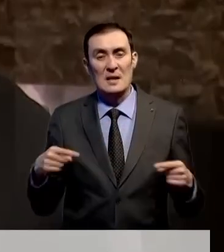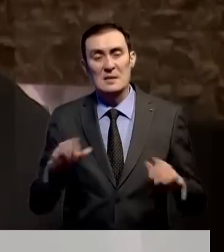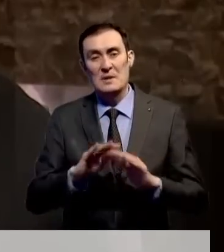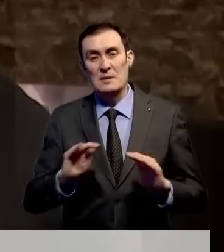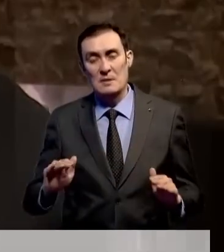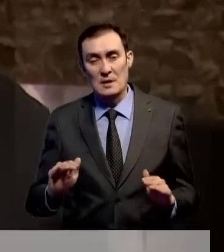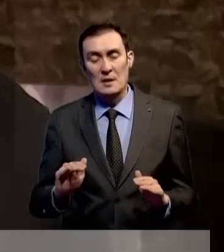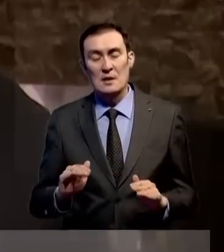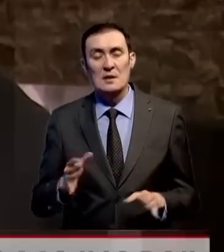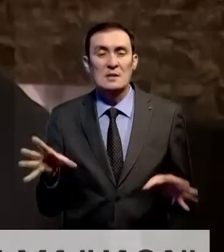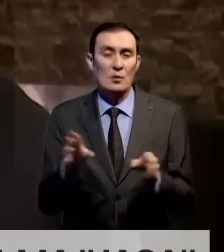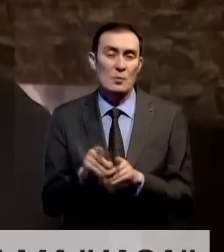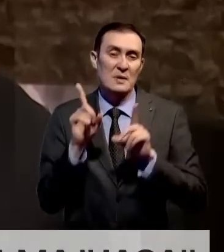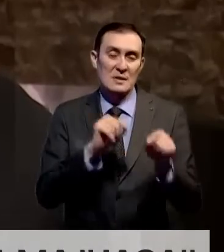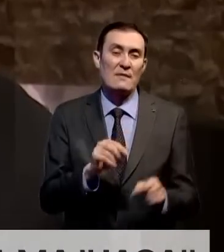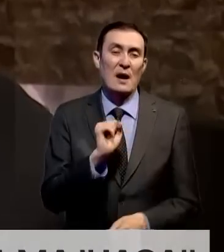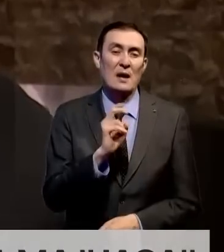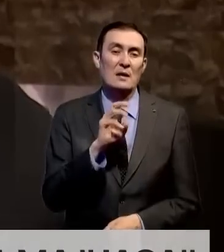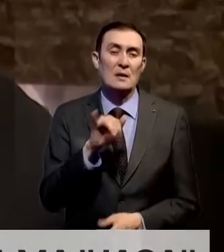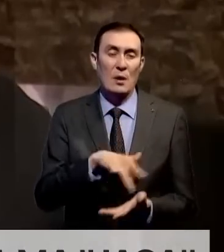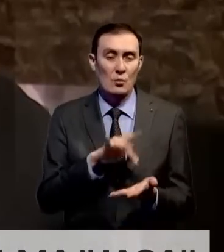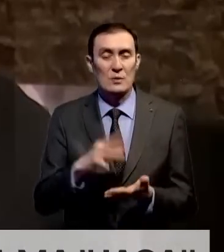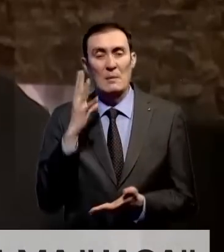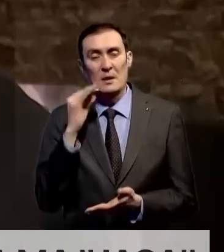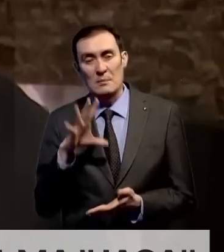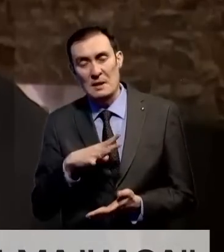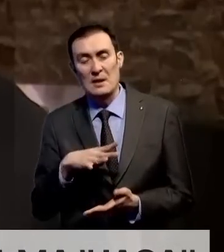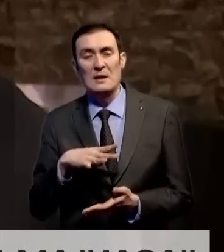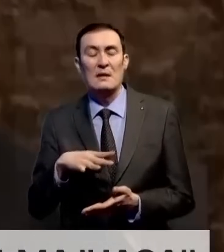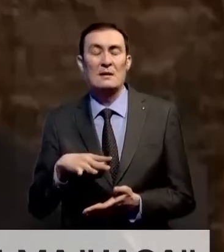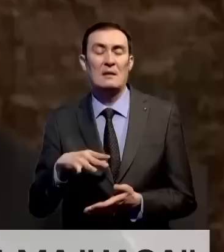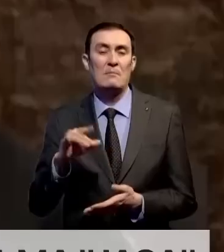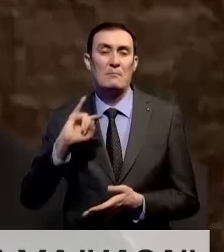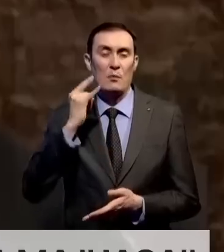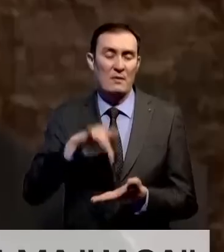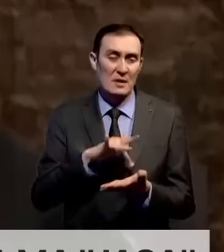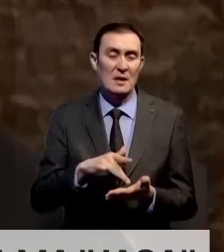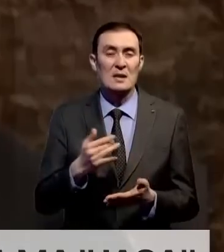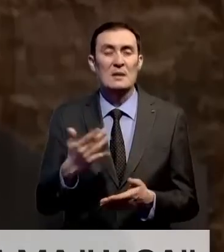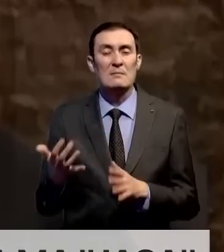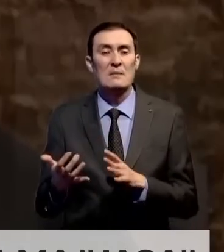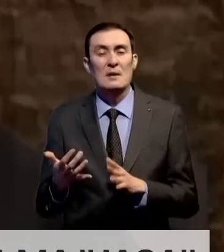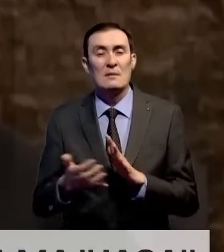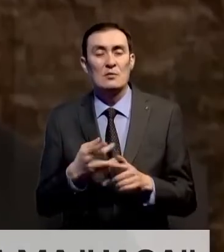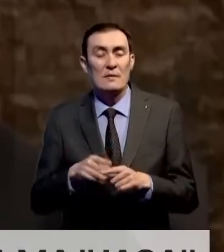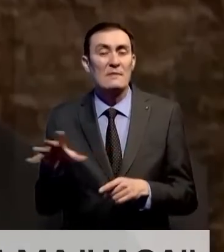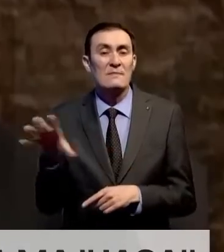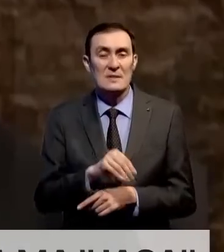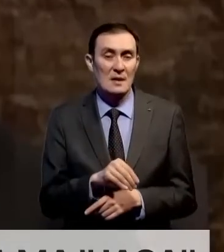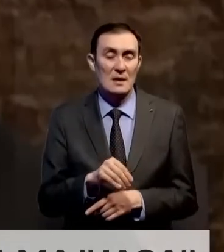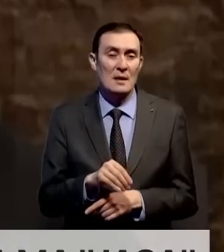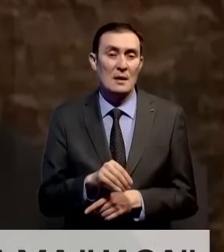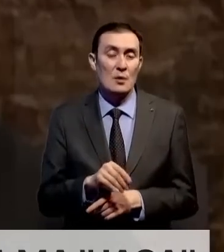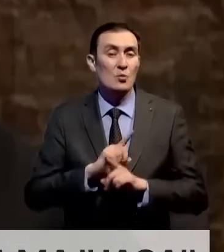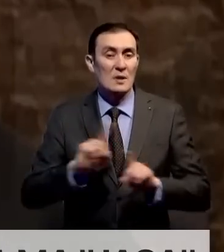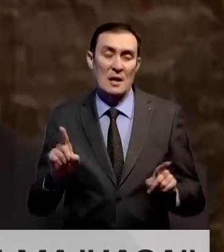детьми, с которыми мы ездили и в Актау, и в Алмате, и в Иско, и в Павлодаре. Им не хватает поверить в себя, в свои силы, потому что они все уникальны,